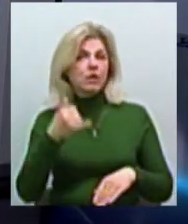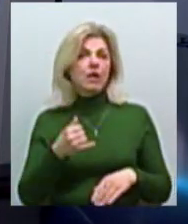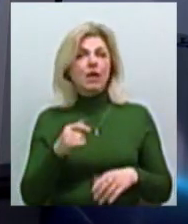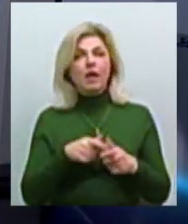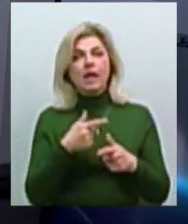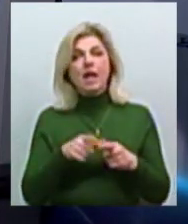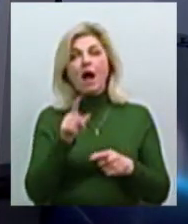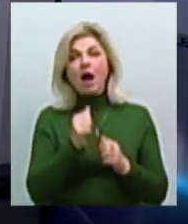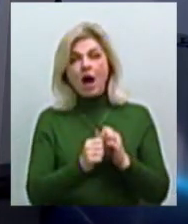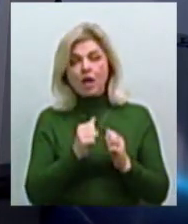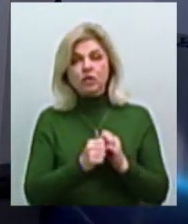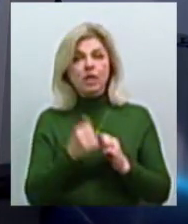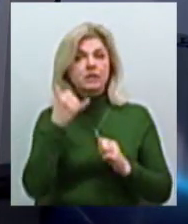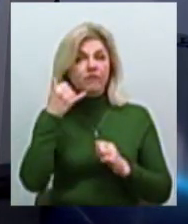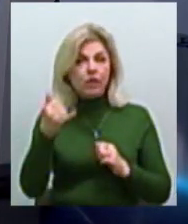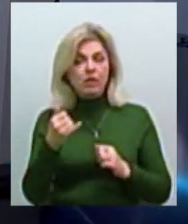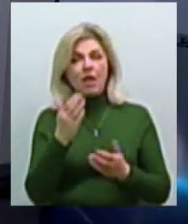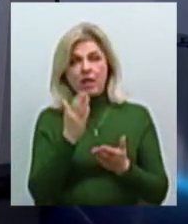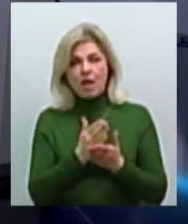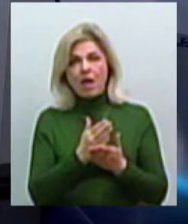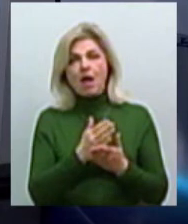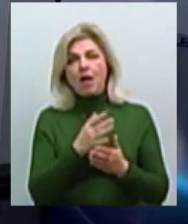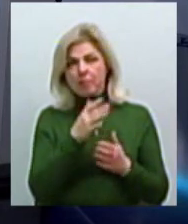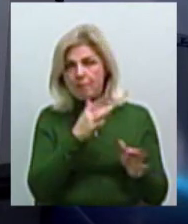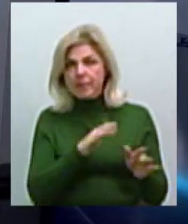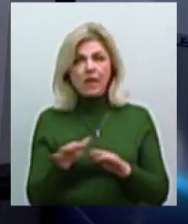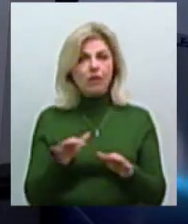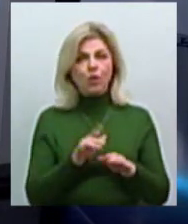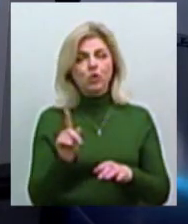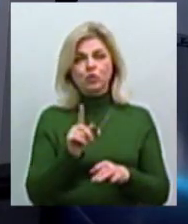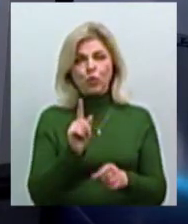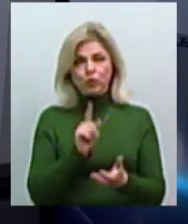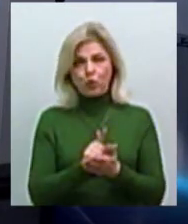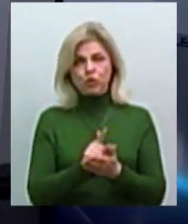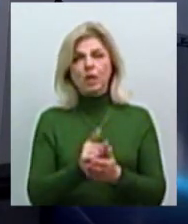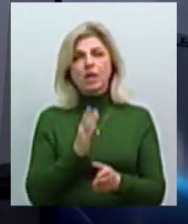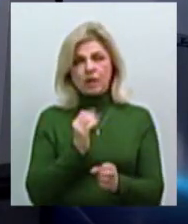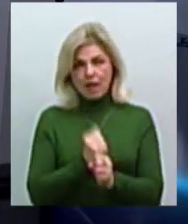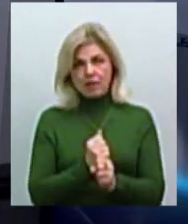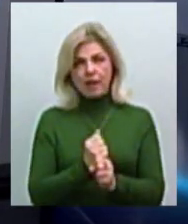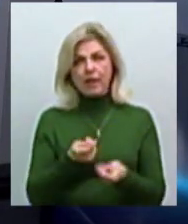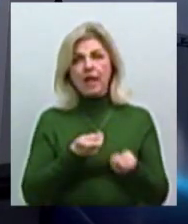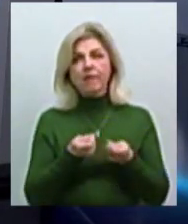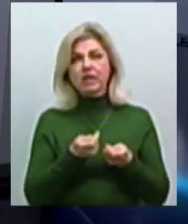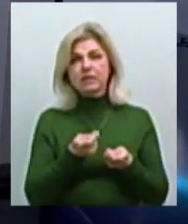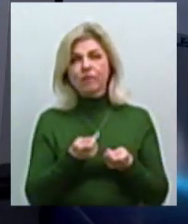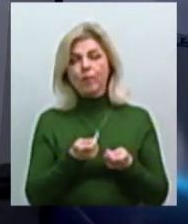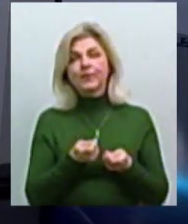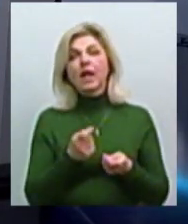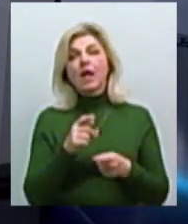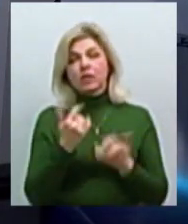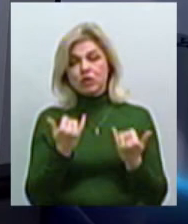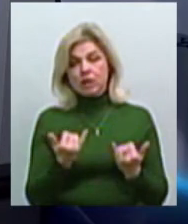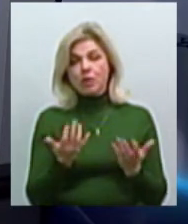за кожним з видів є певний перелік дій, які повинно вживати керівництво. В даному випадку,